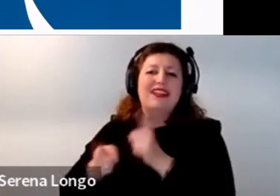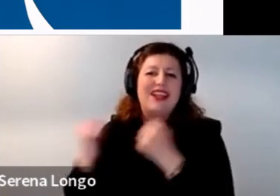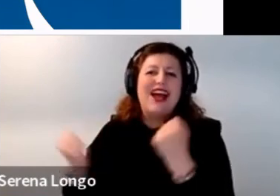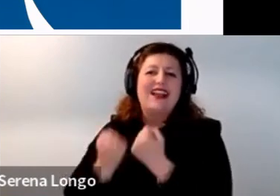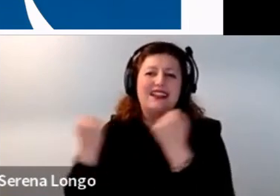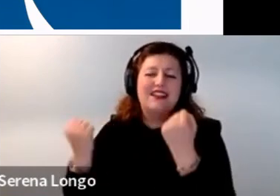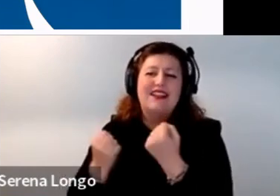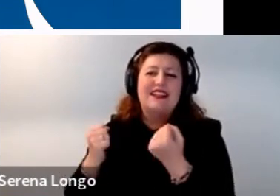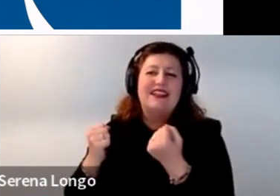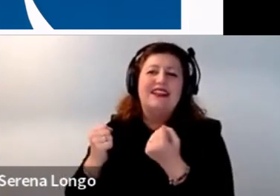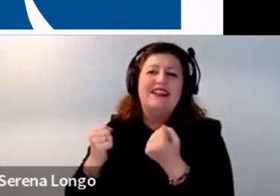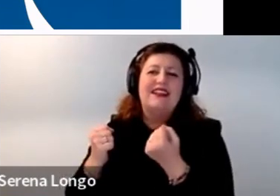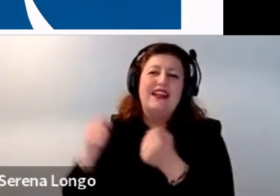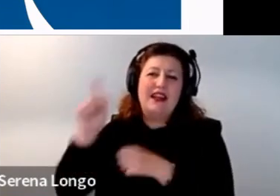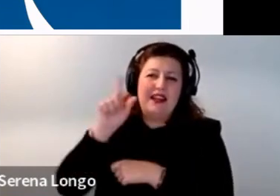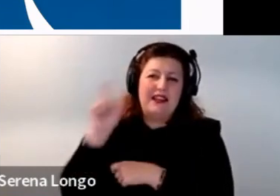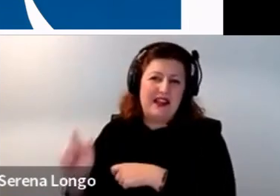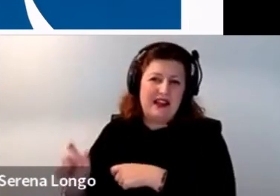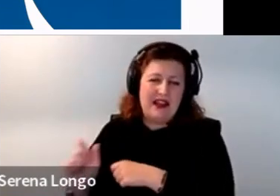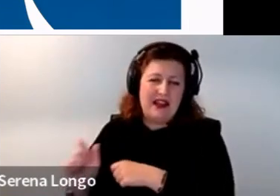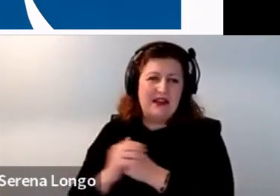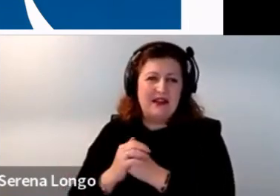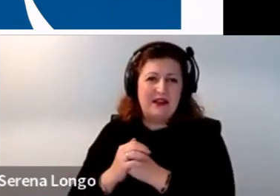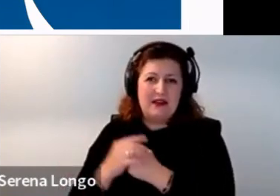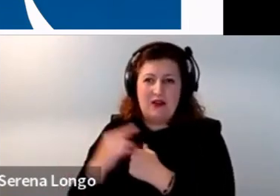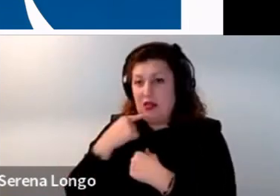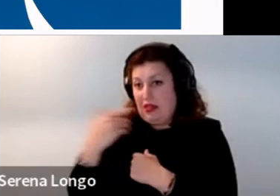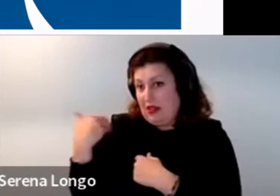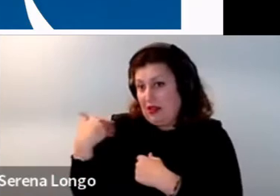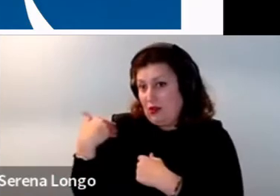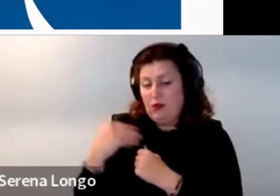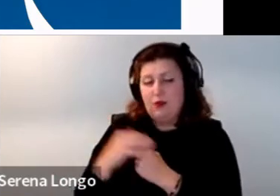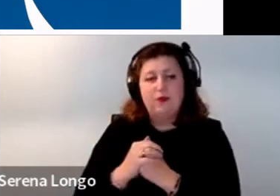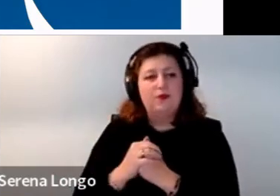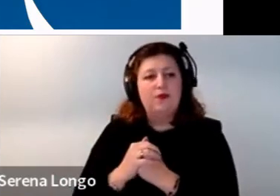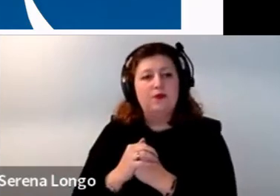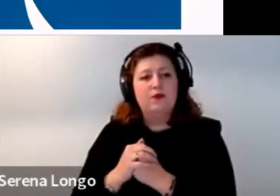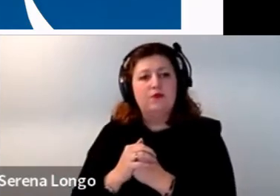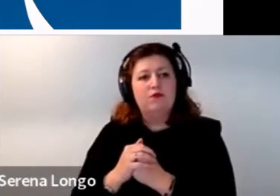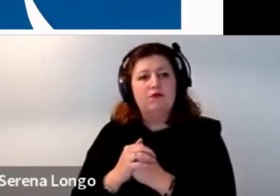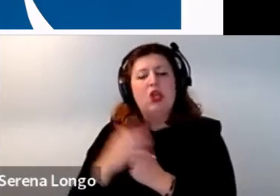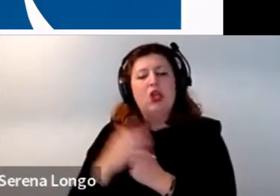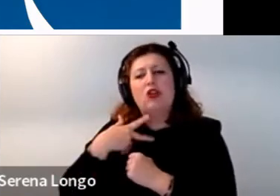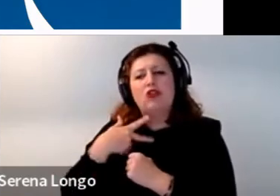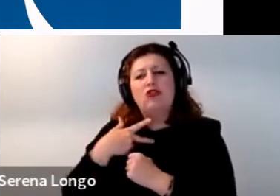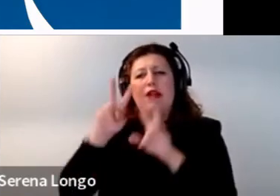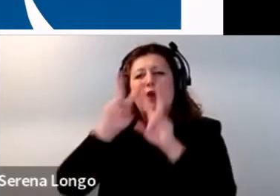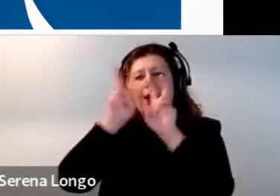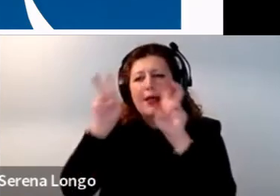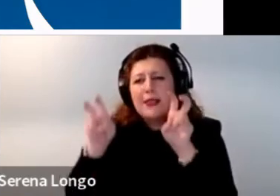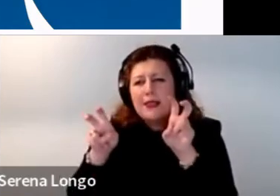della cooperazione italiana che vi ho appena richiamato, e traguarda cinque aree di intervento: politiche e